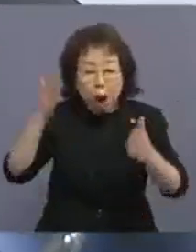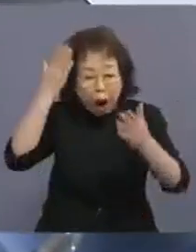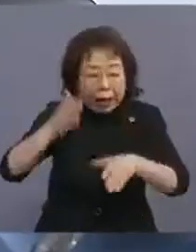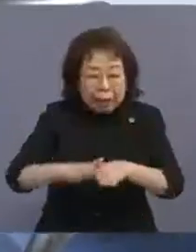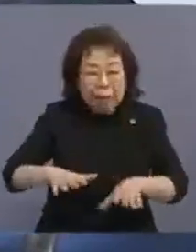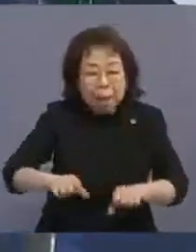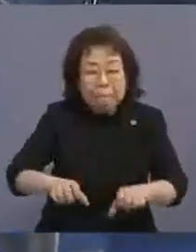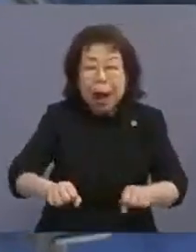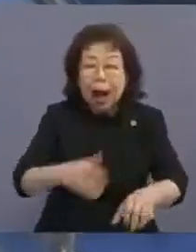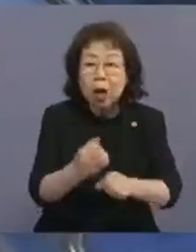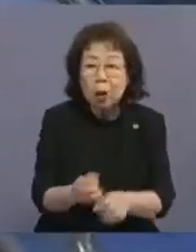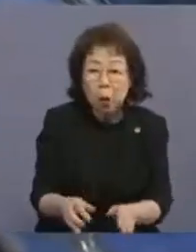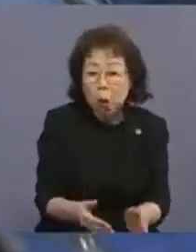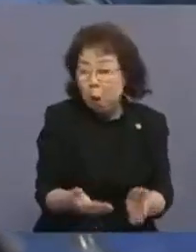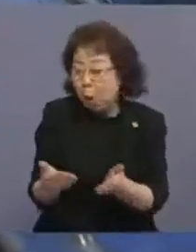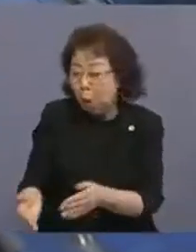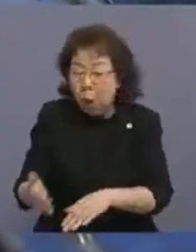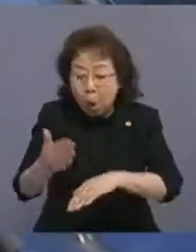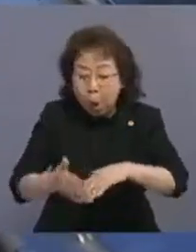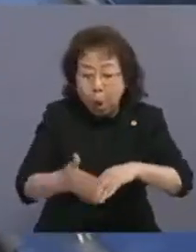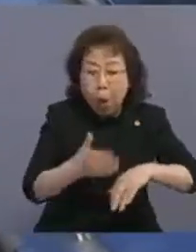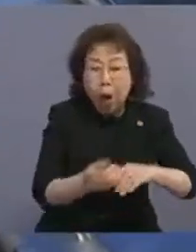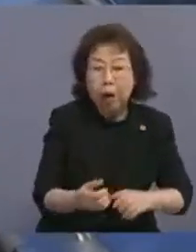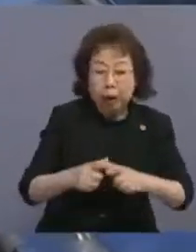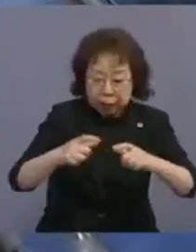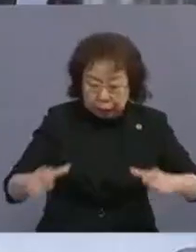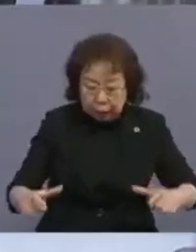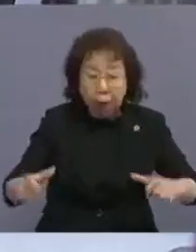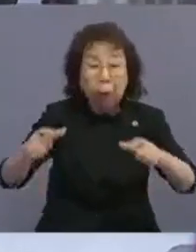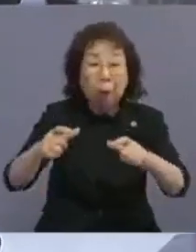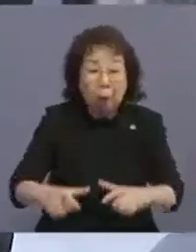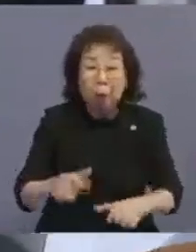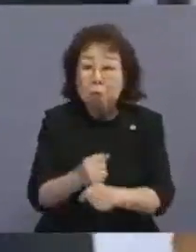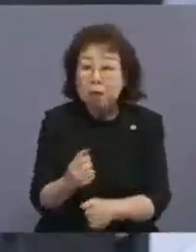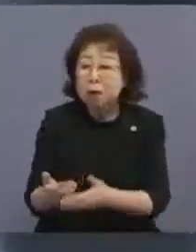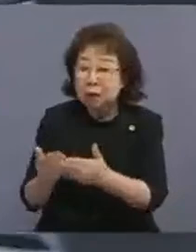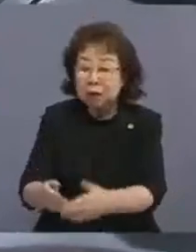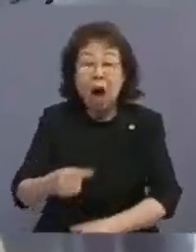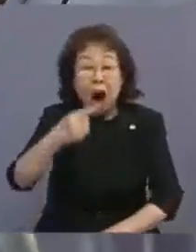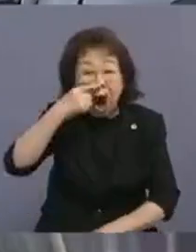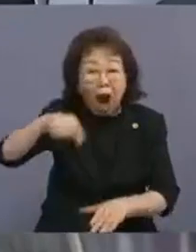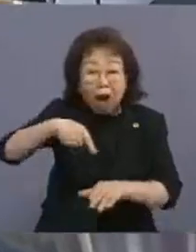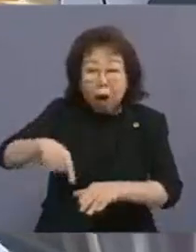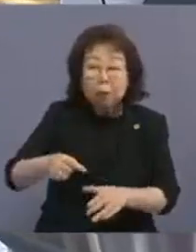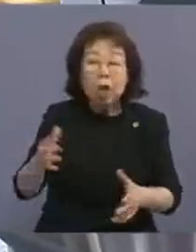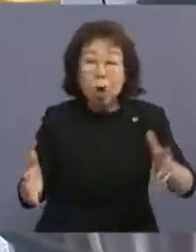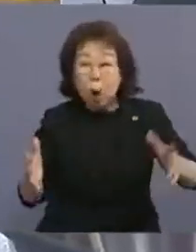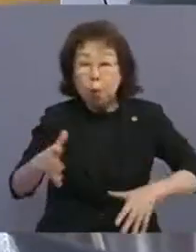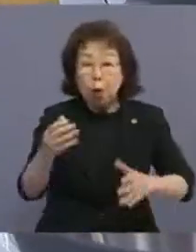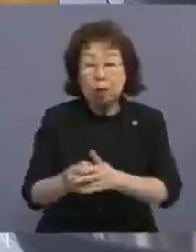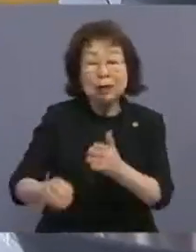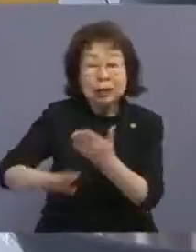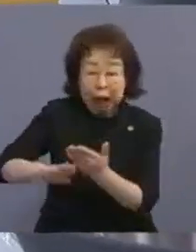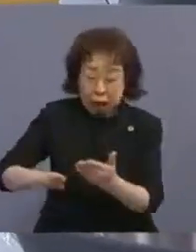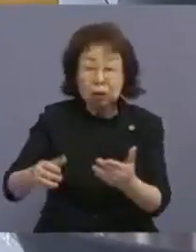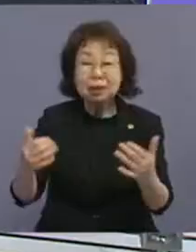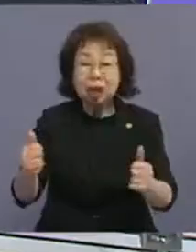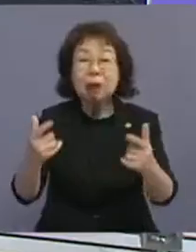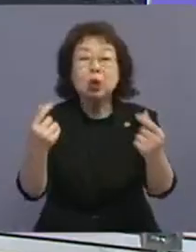김밥을 말고 옆으로 옮겨 자른 뒤 용기 안에 담습니다. 커피를 타는 로봇은 연어 바리스타